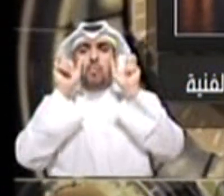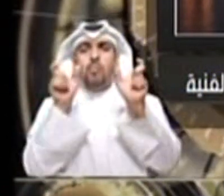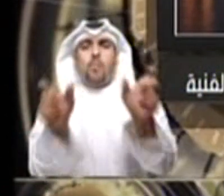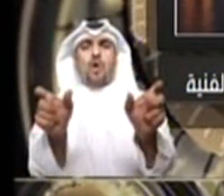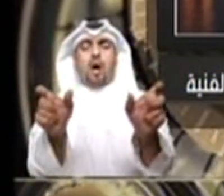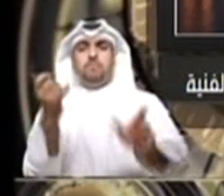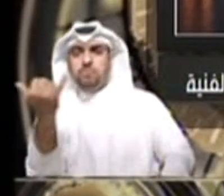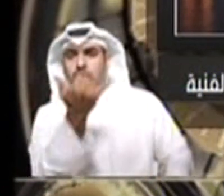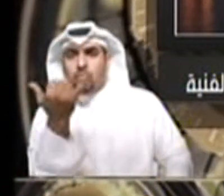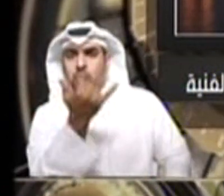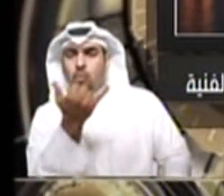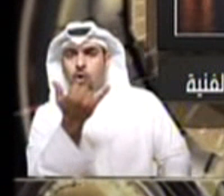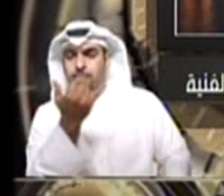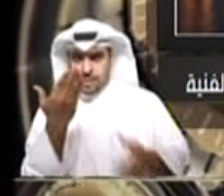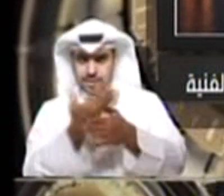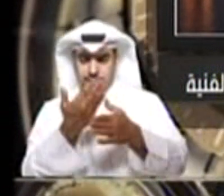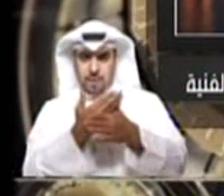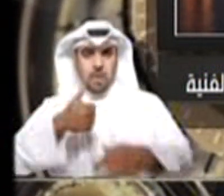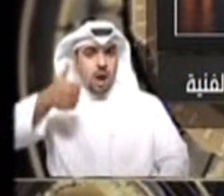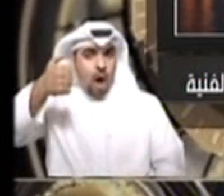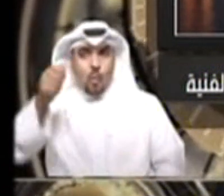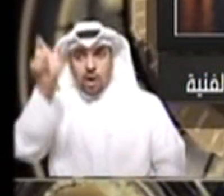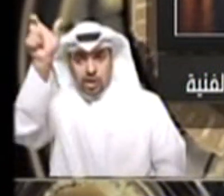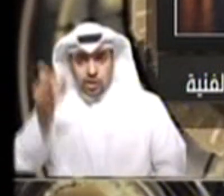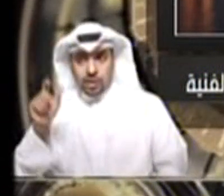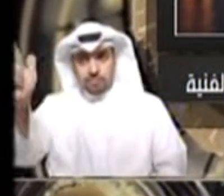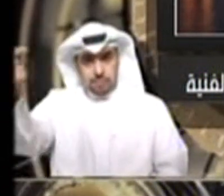هي المشاهدات الاوليه سواء من